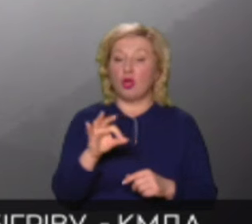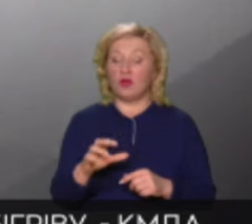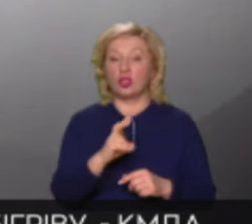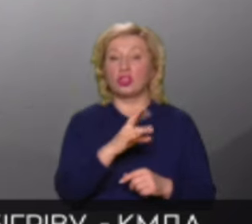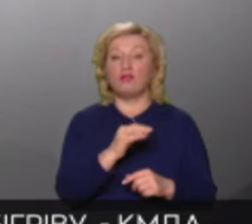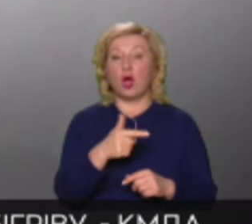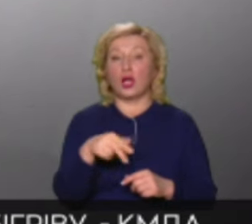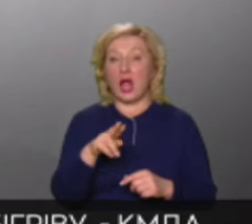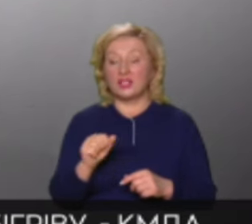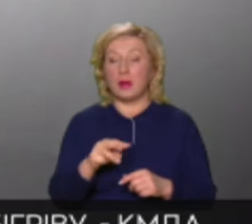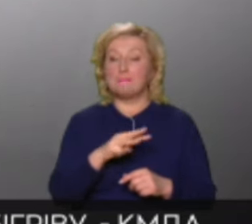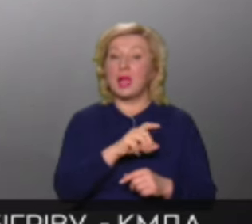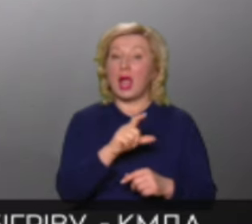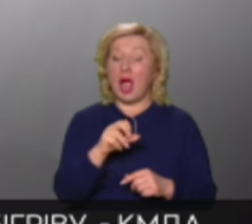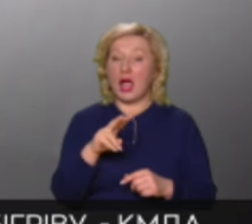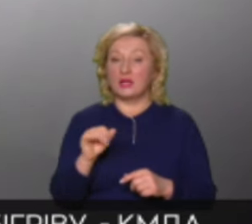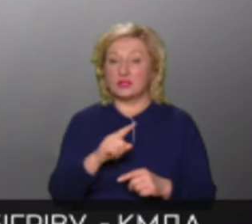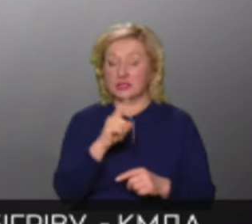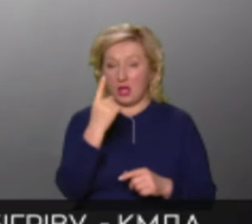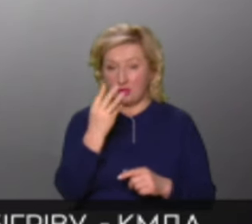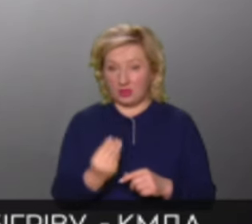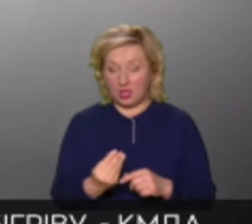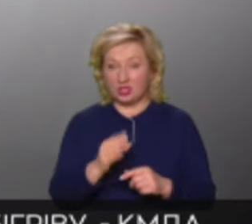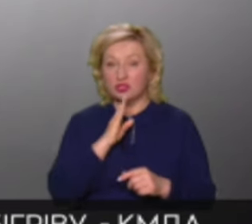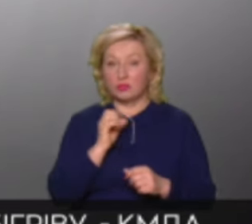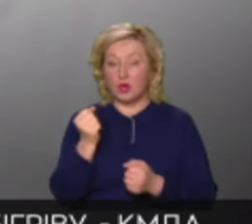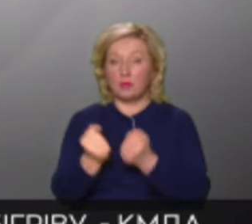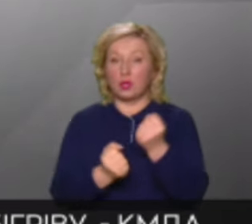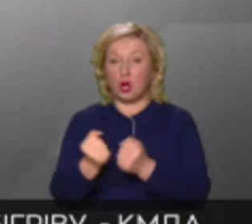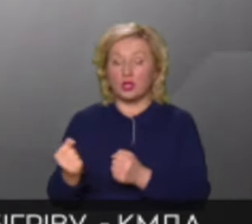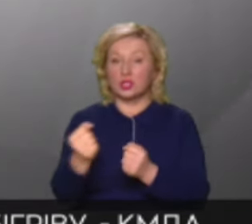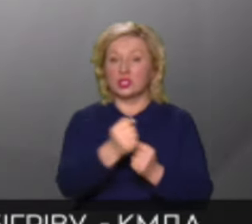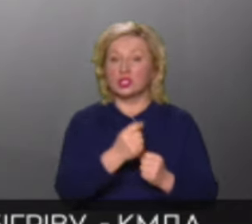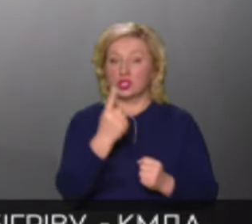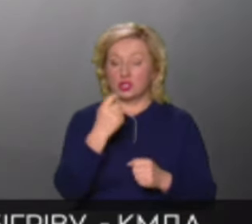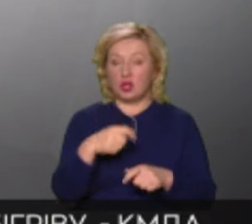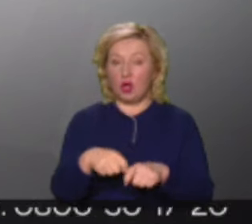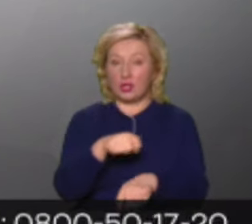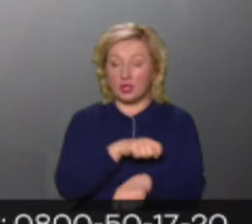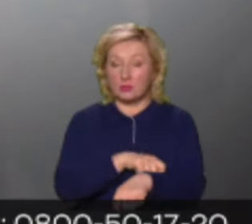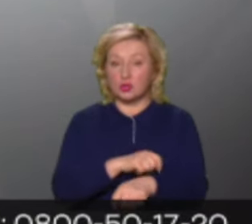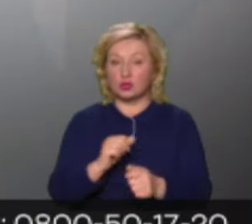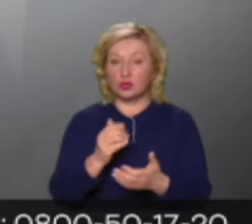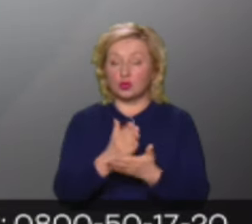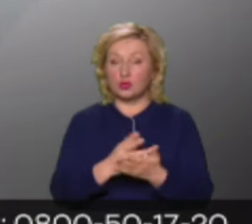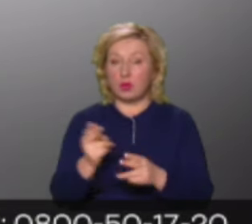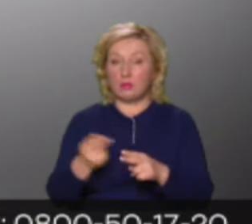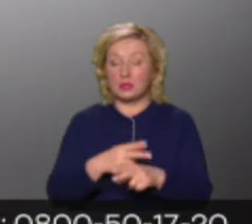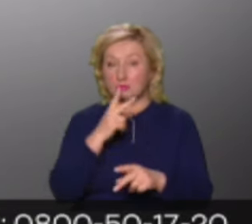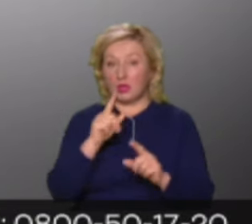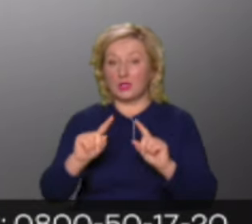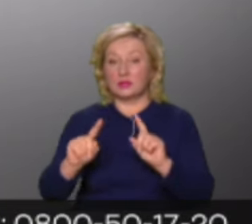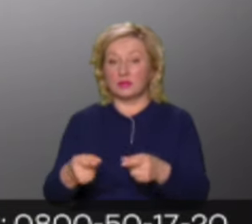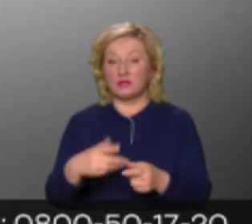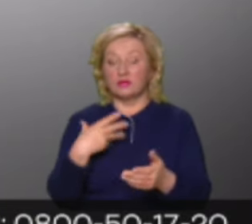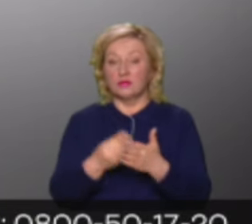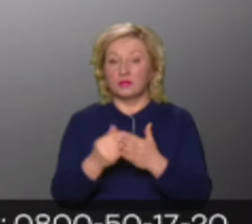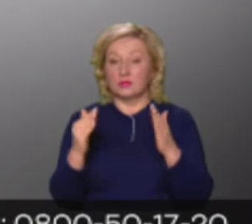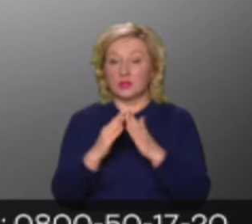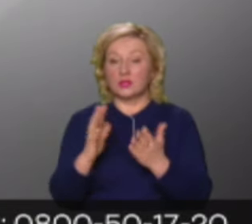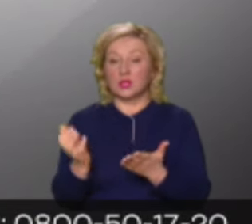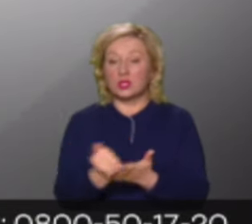і Михайлівки. За день жінка могла проїхати 100 кілометрів. Служба безпеки затримала зловмисницю у власному помешканні і знайшла там